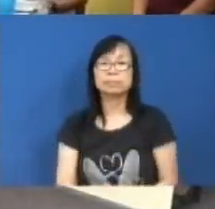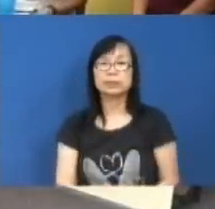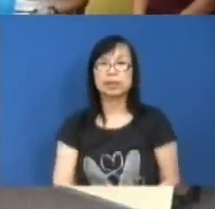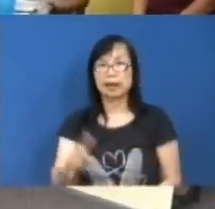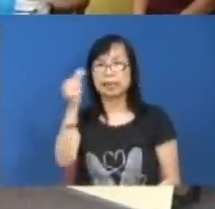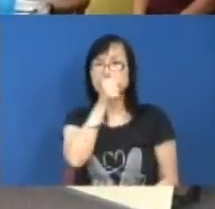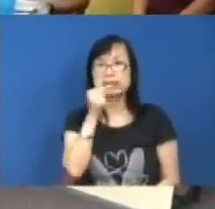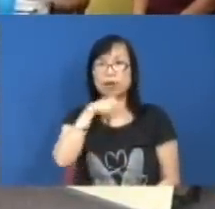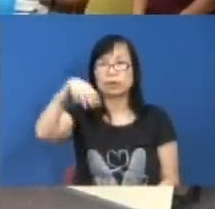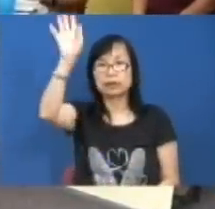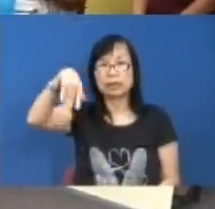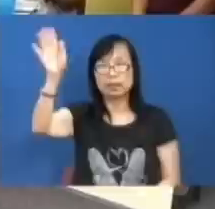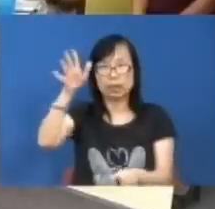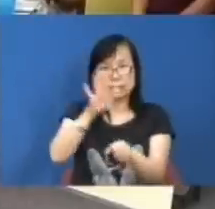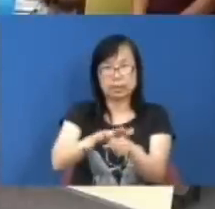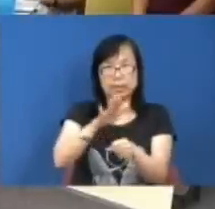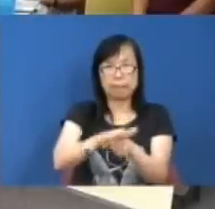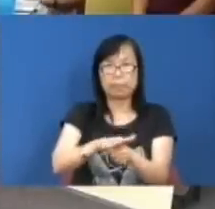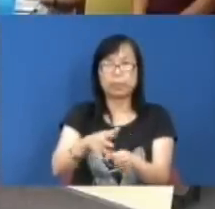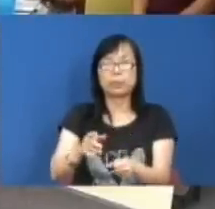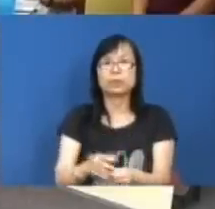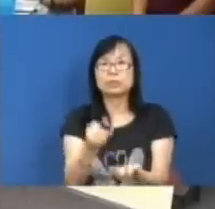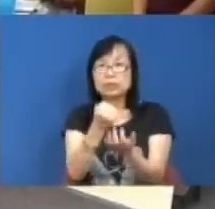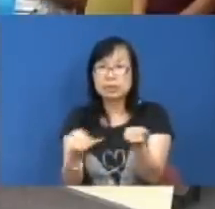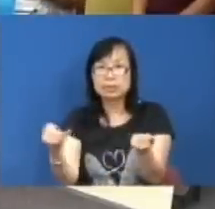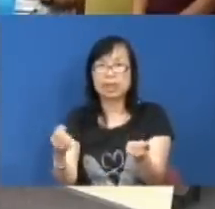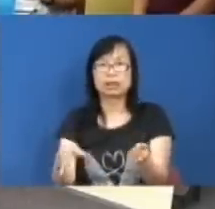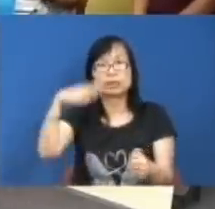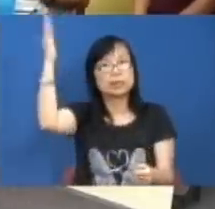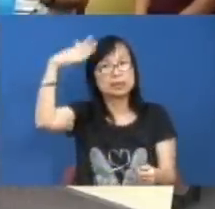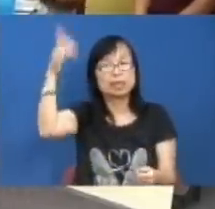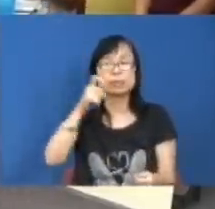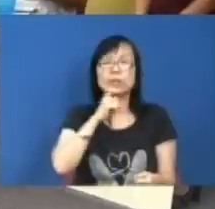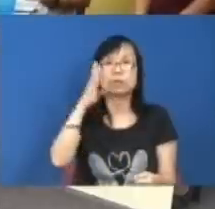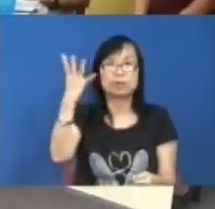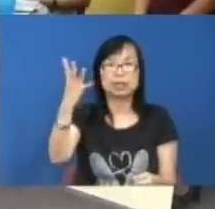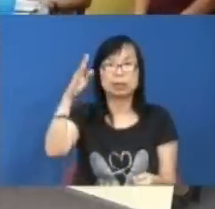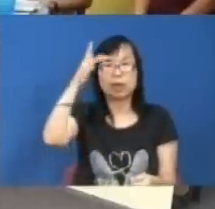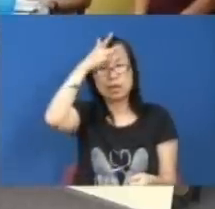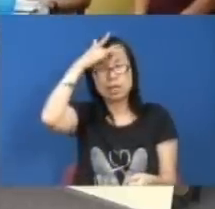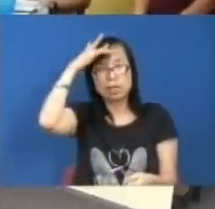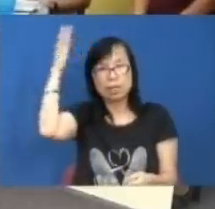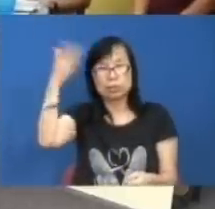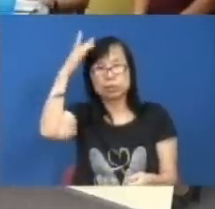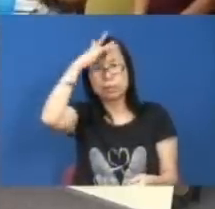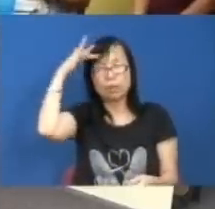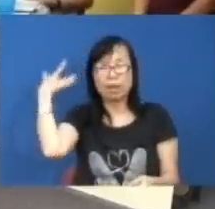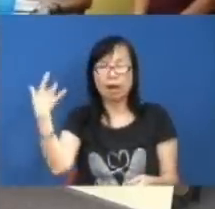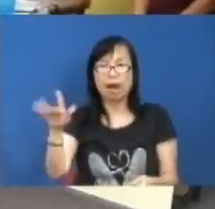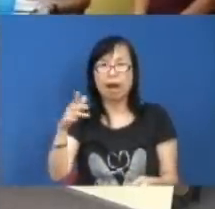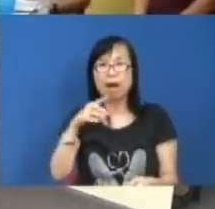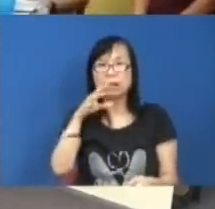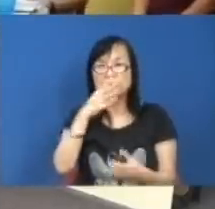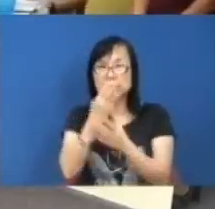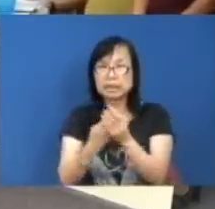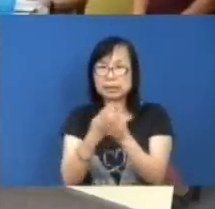就係日本嗰度生產，咁其實日本個天氣啊都會有一個四季嘅一個情形，咁亦都同香港好類似，咁我哋都參照